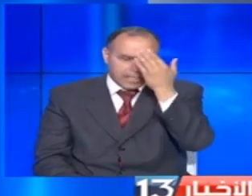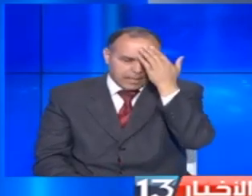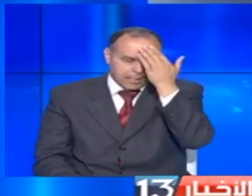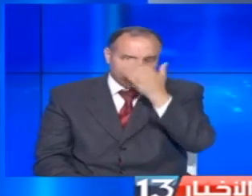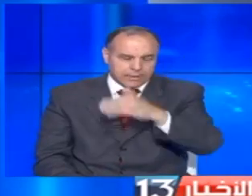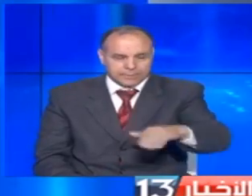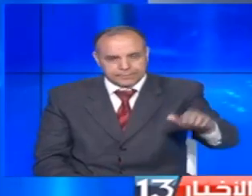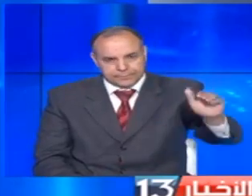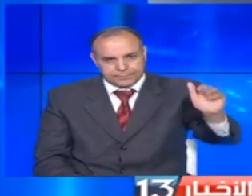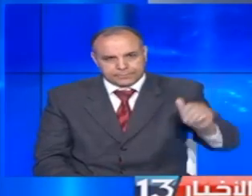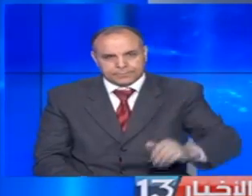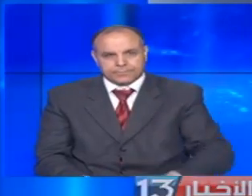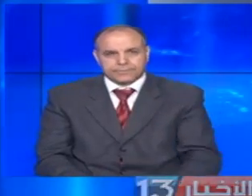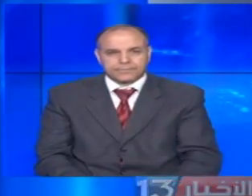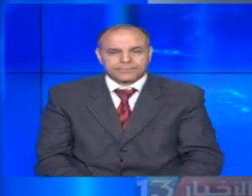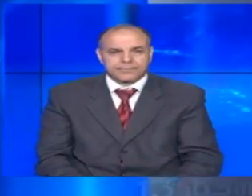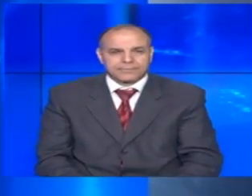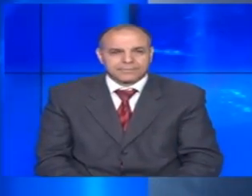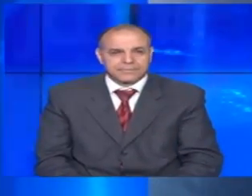المتابعه الى اللقاء